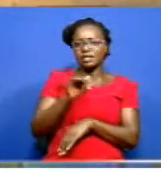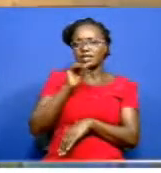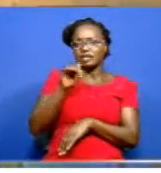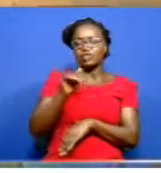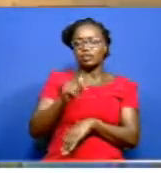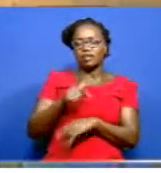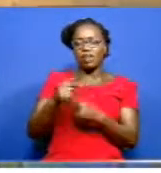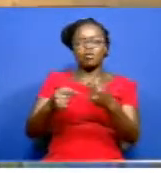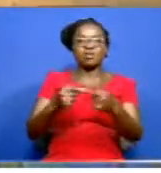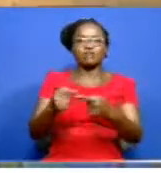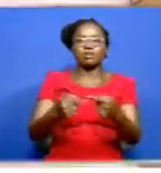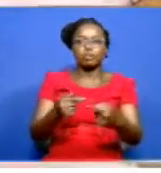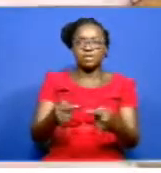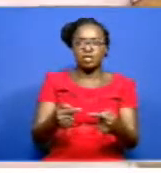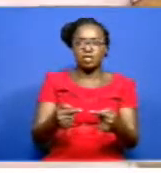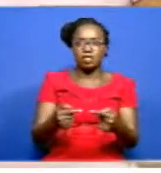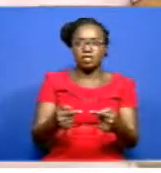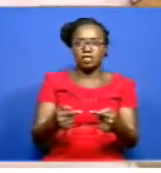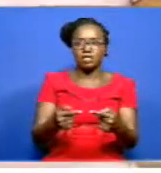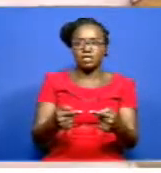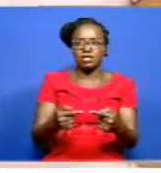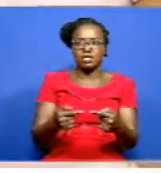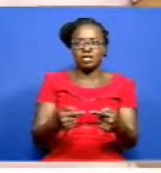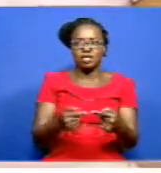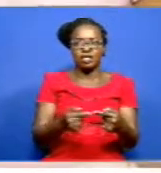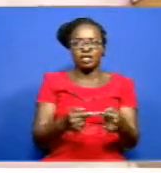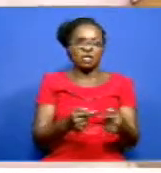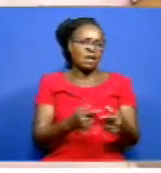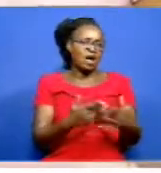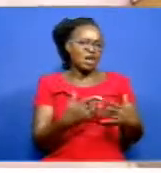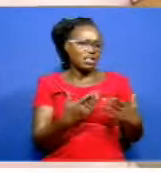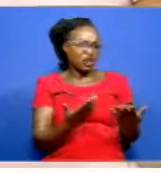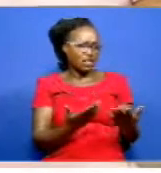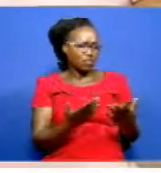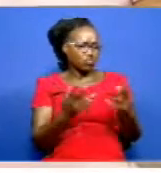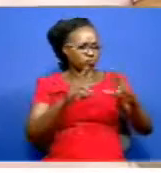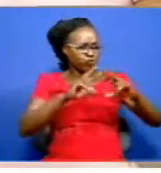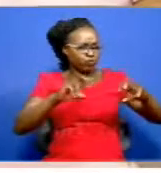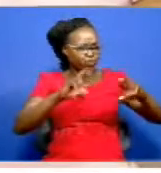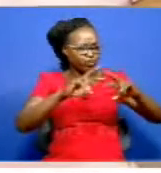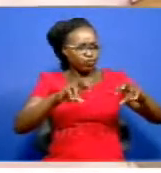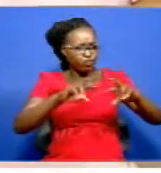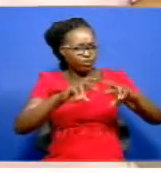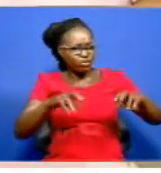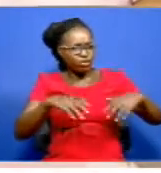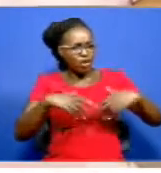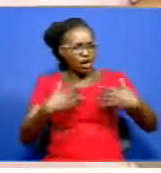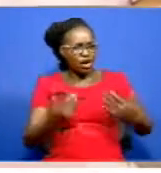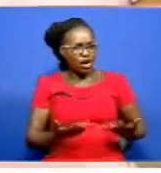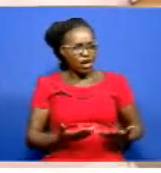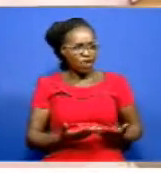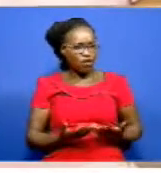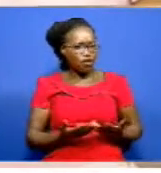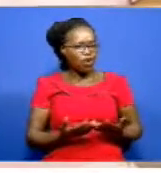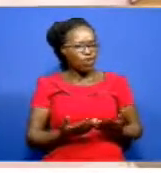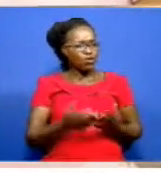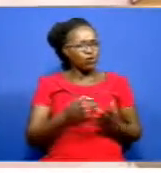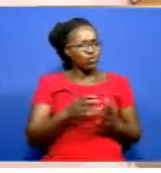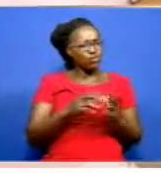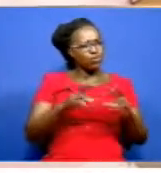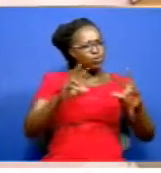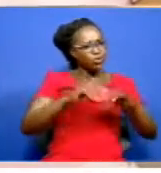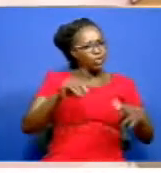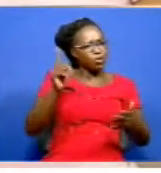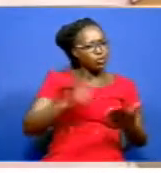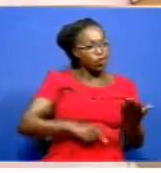imeendelea. Ndio. Sasa mnapomfanyia ukaguzi, huu ukaguzi mnaangalia nini ndio